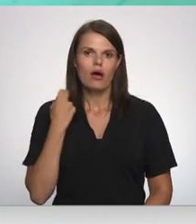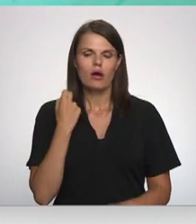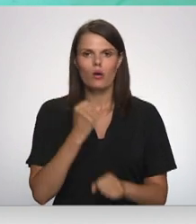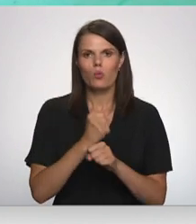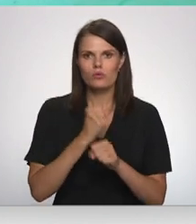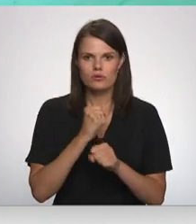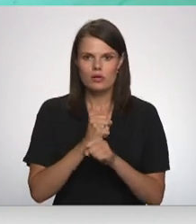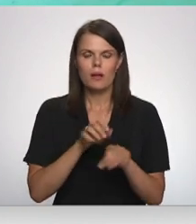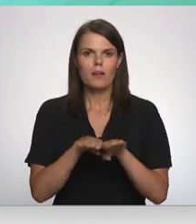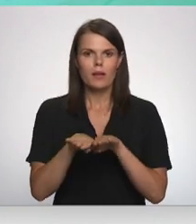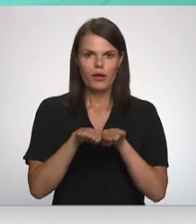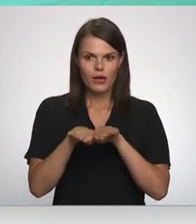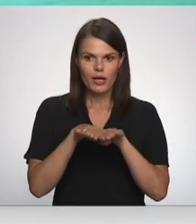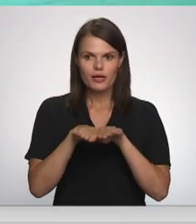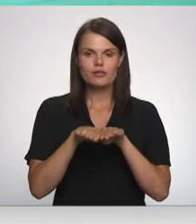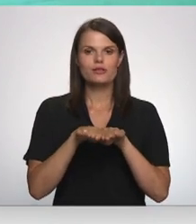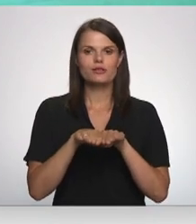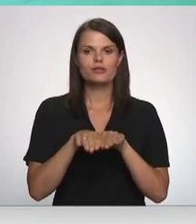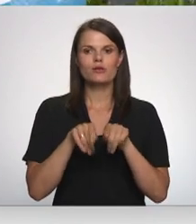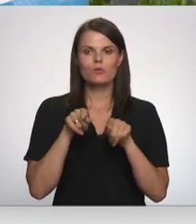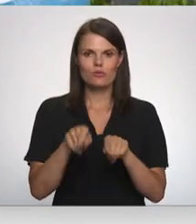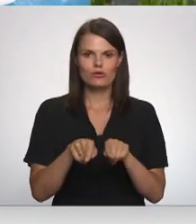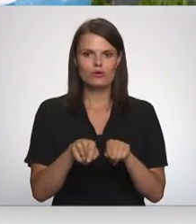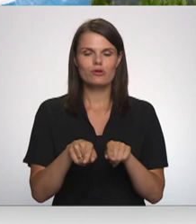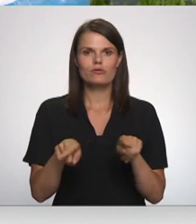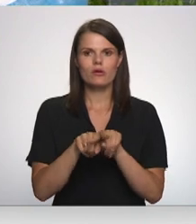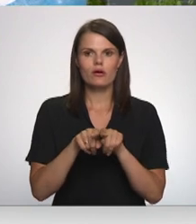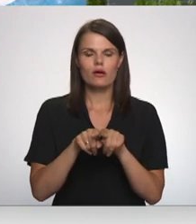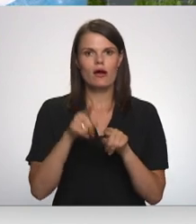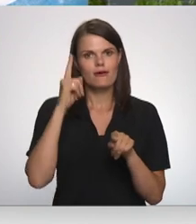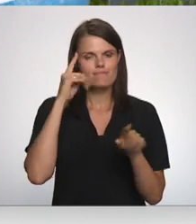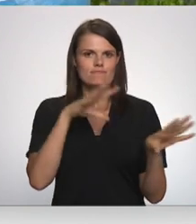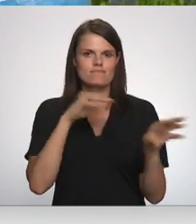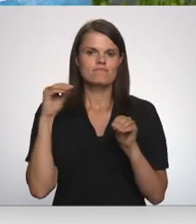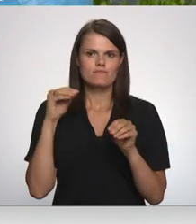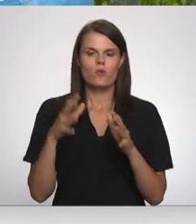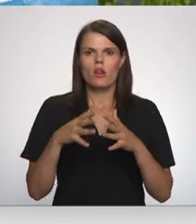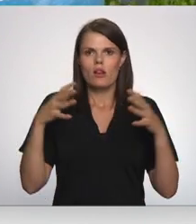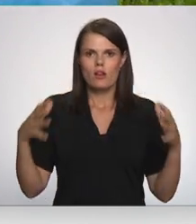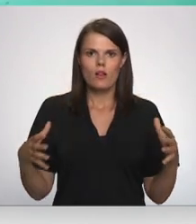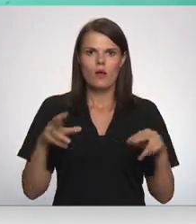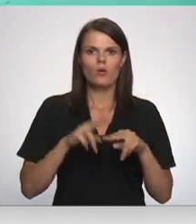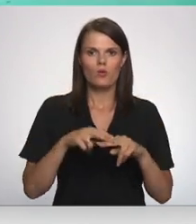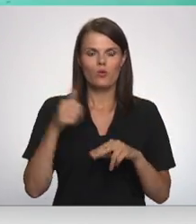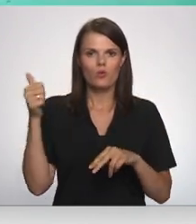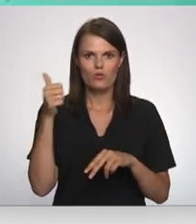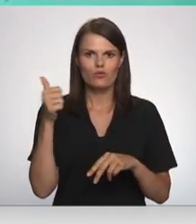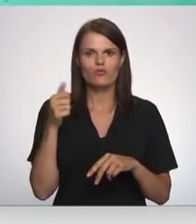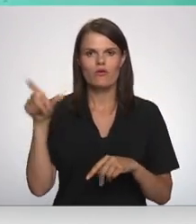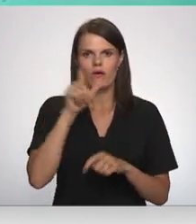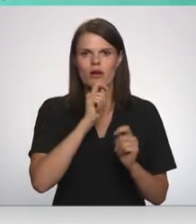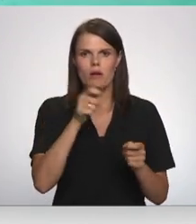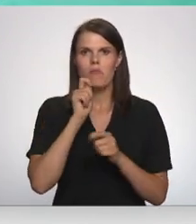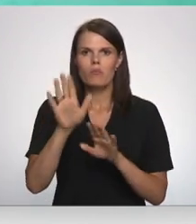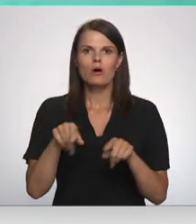uztaisīja līdzīgu, to kalpo šis te, kā inspirācija kaut kādam lielākam, un viņš tur vairākas balvas par šo